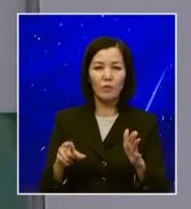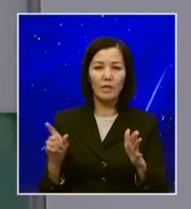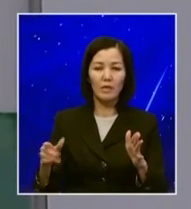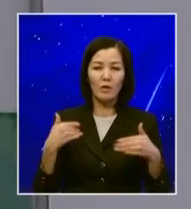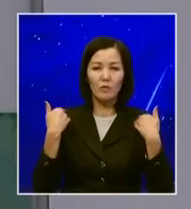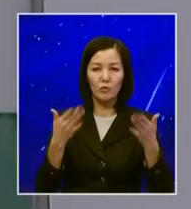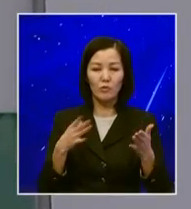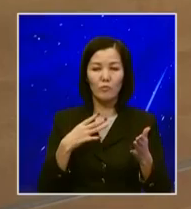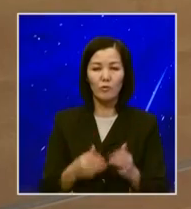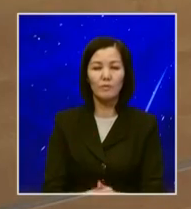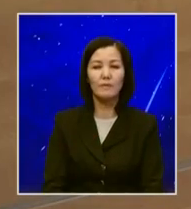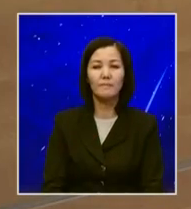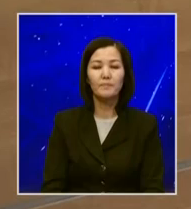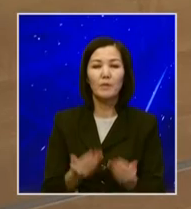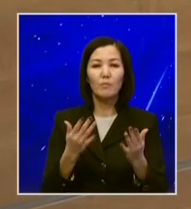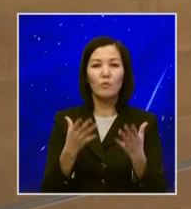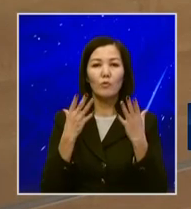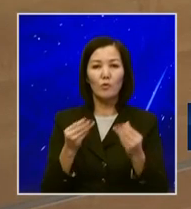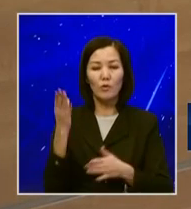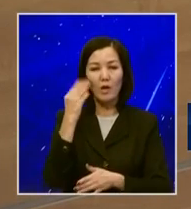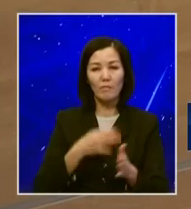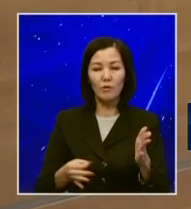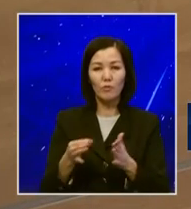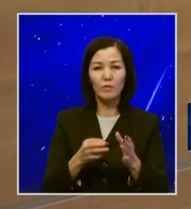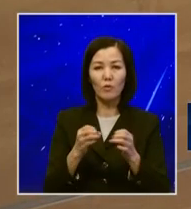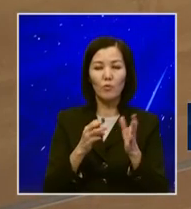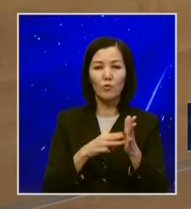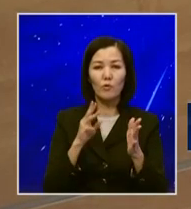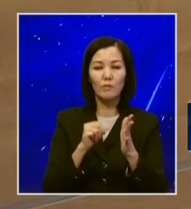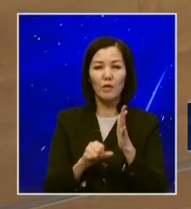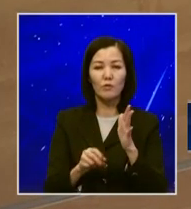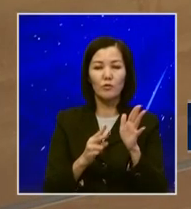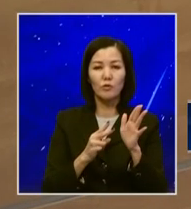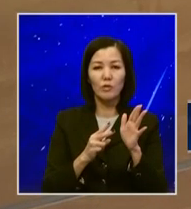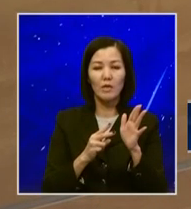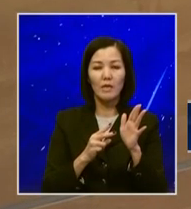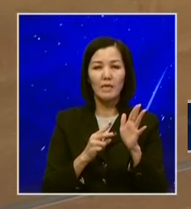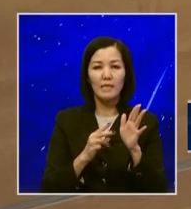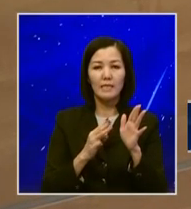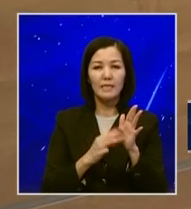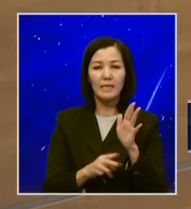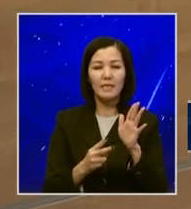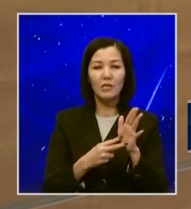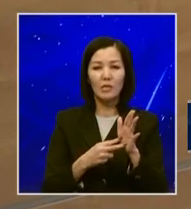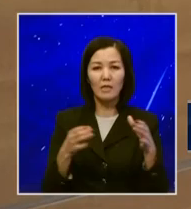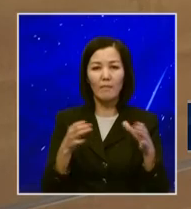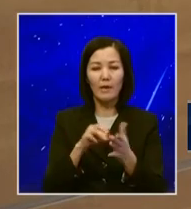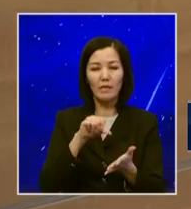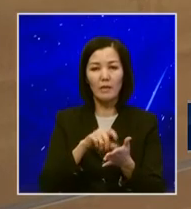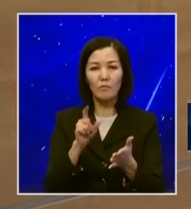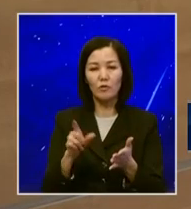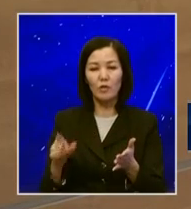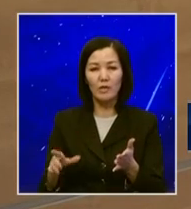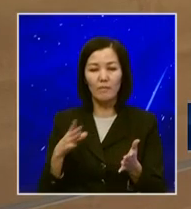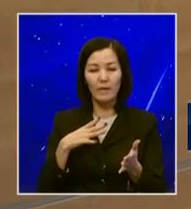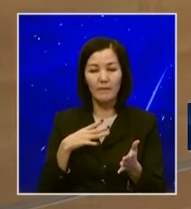кандидаттыққа ұсынып отырмыз. Бүгінгі таңда Алматы облысында 19687 партия мүшесі бар. 59 партия ұйымы